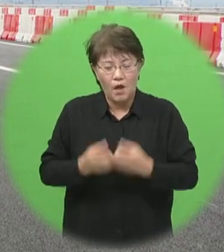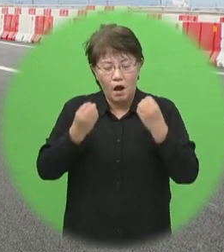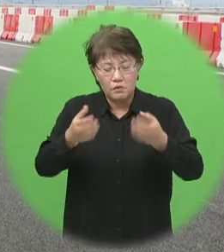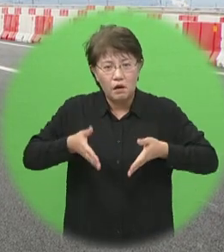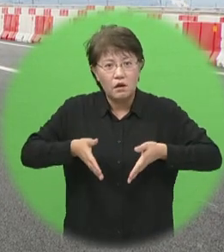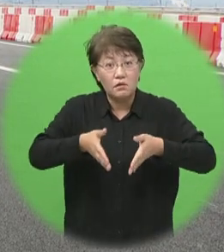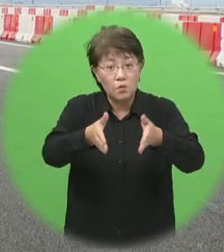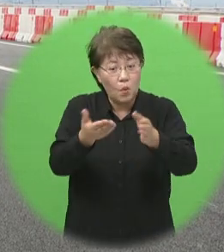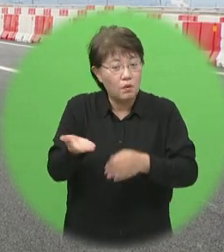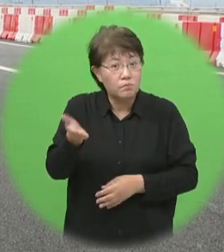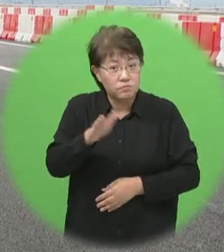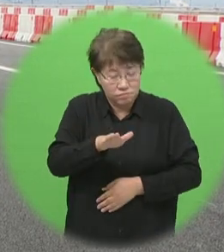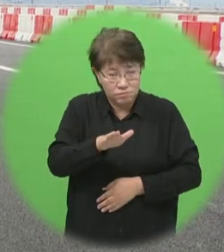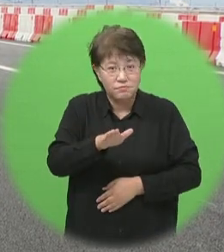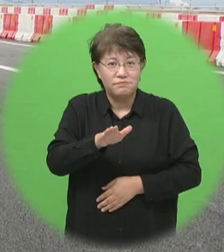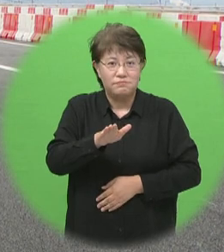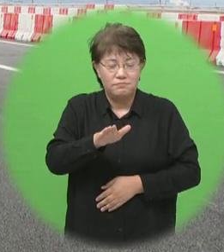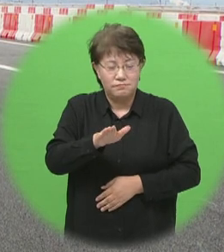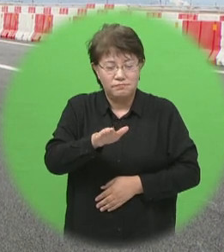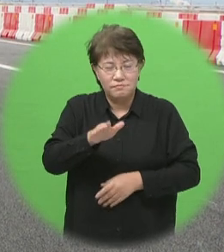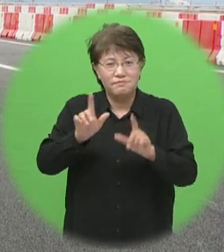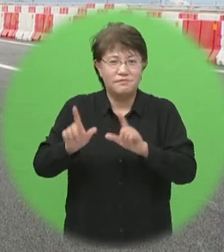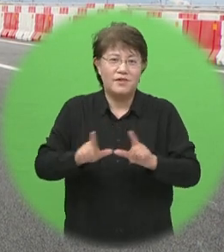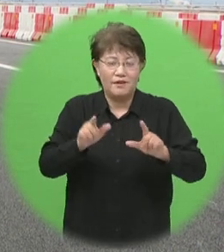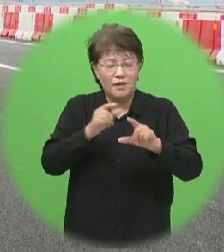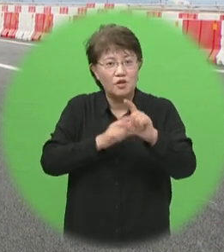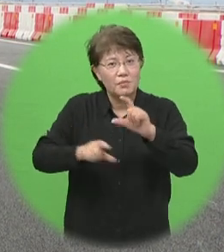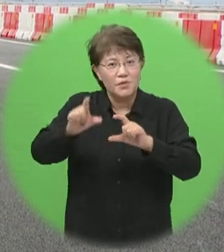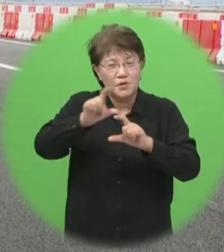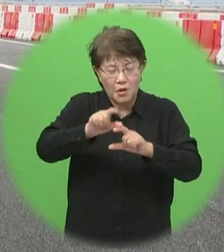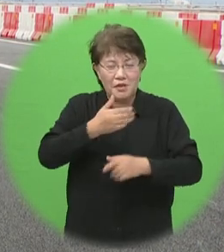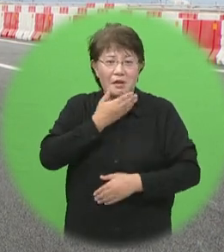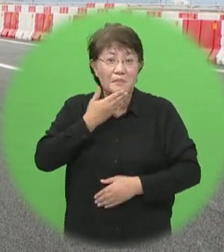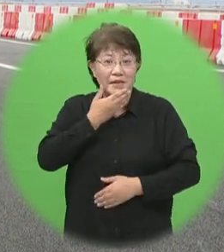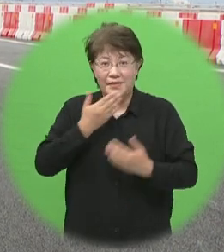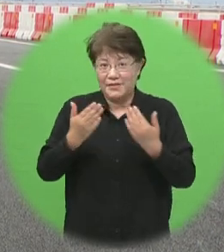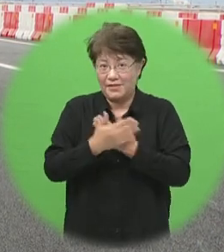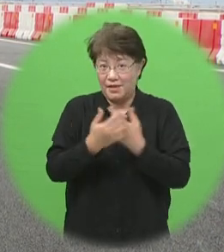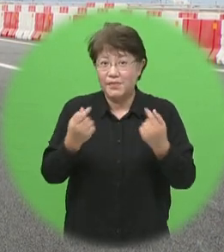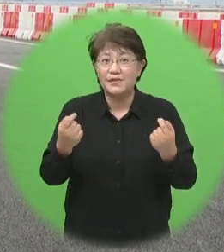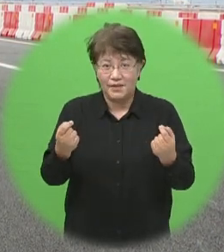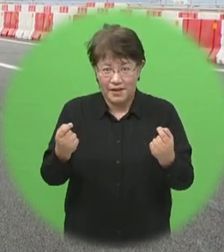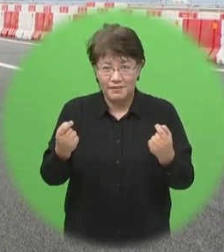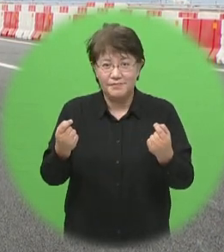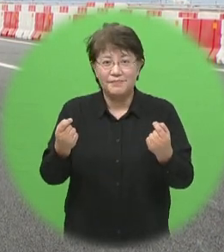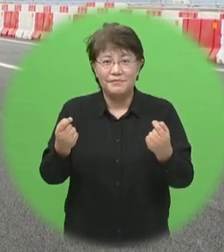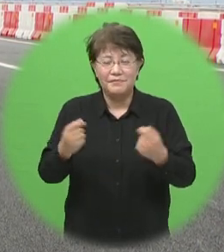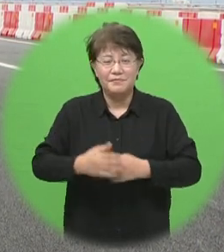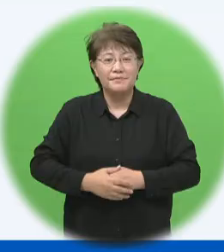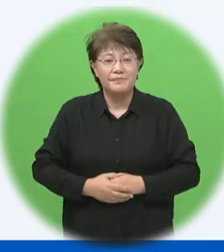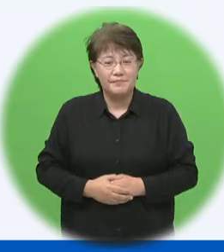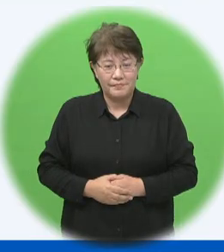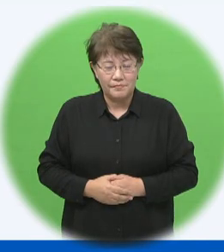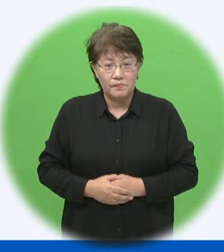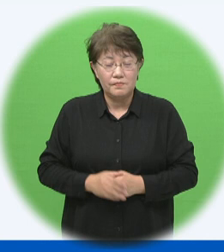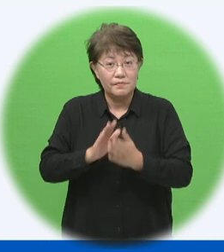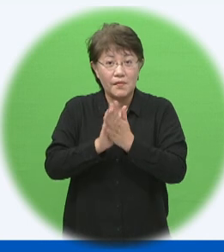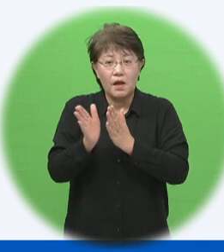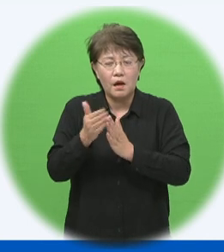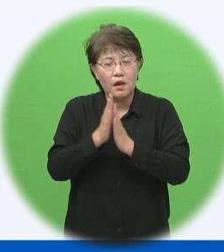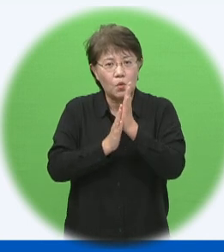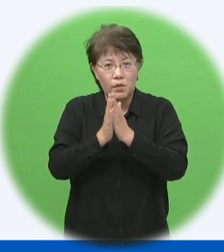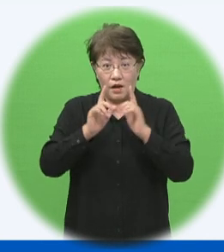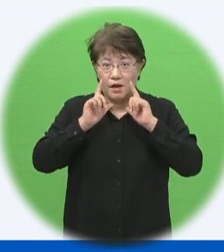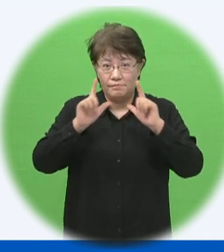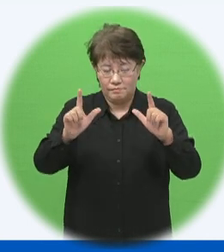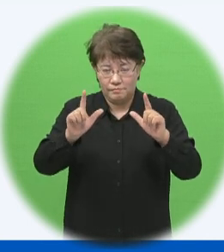新しい道路ができることによって、私たちの生活がもっと便利になることを期待したいですね。 県からのお願い